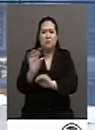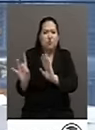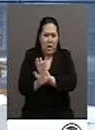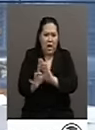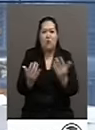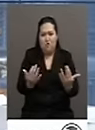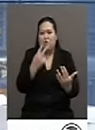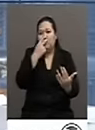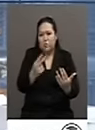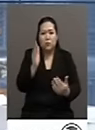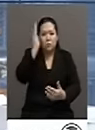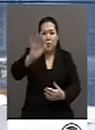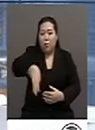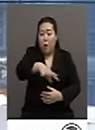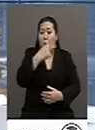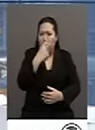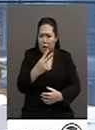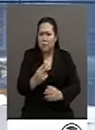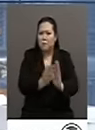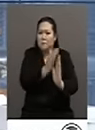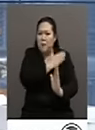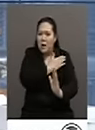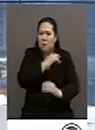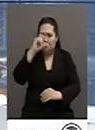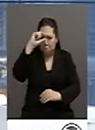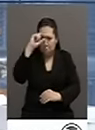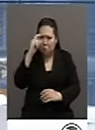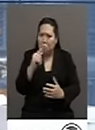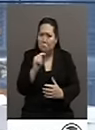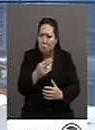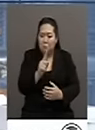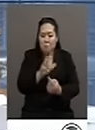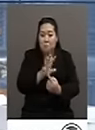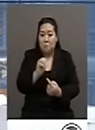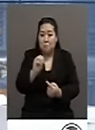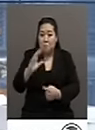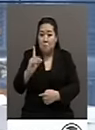30นี้เราจะได้มีโอกาสเห็นพระธรรมชโยไหมหลังจากไม่เห็นกันมานานพอสมควรแล้ว ครับ